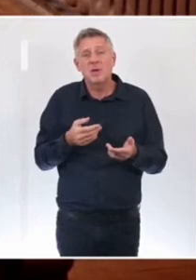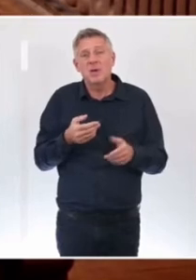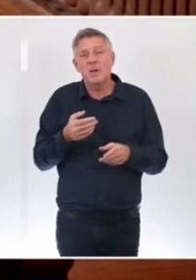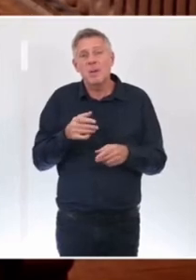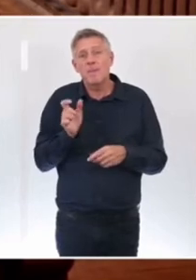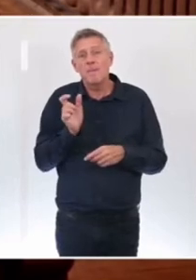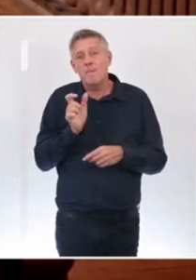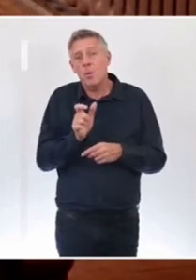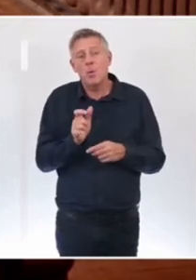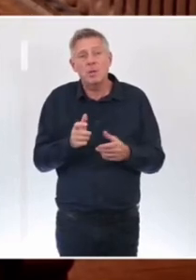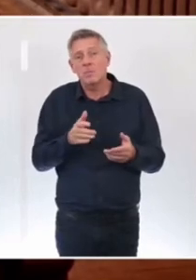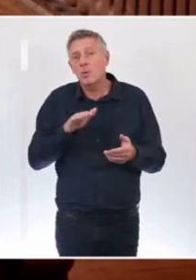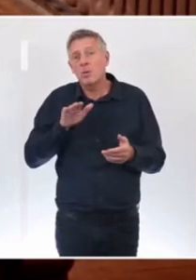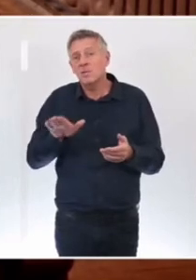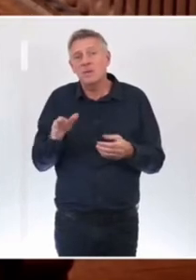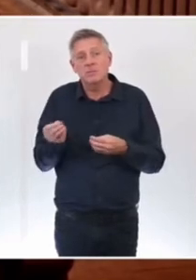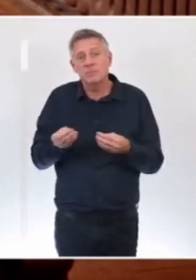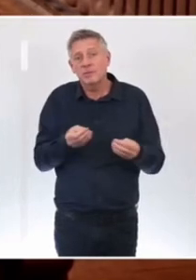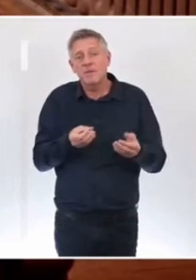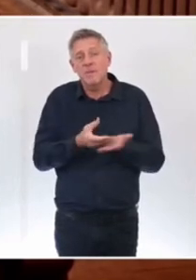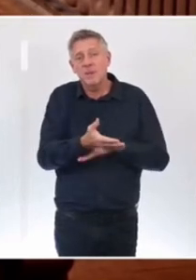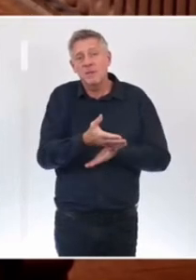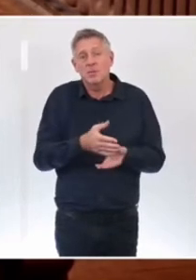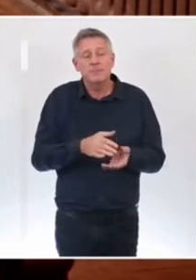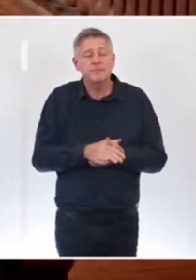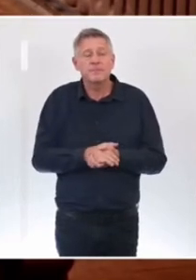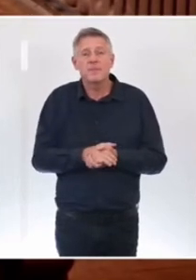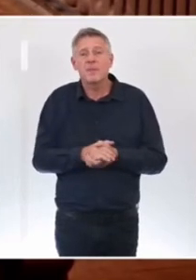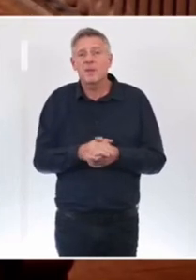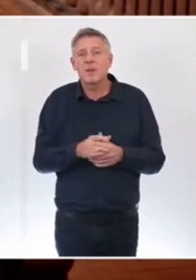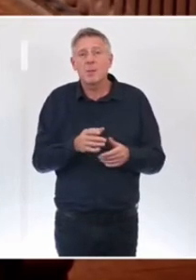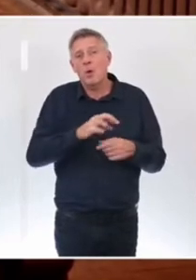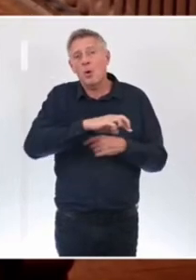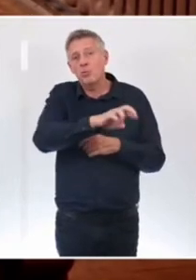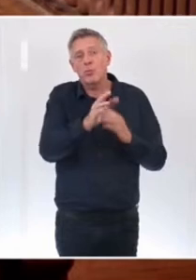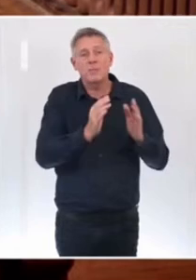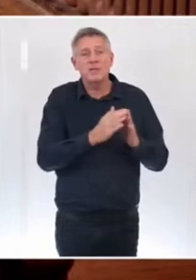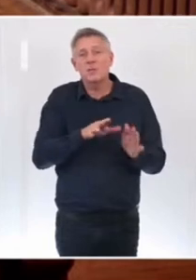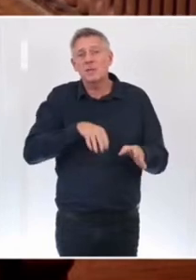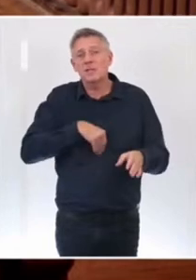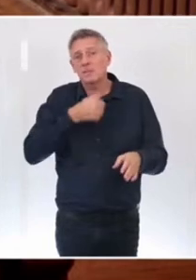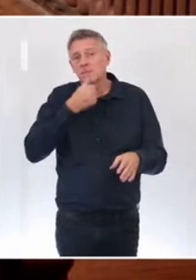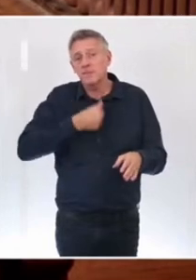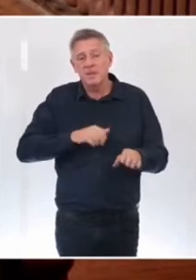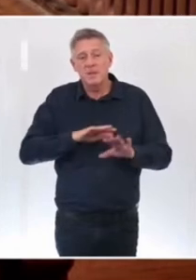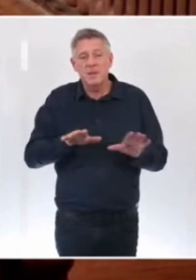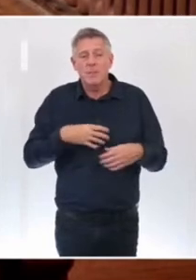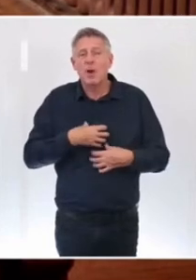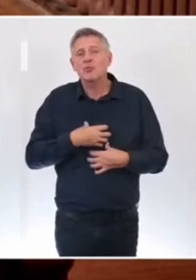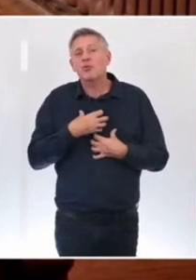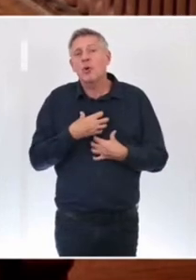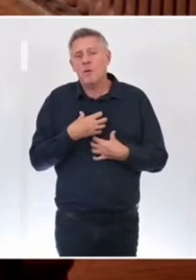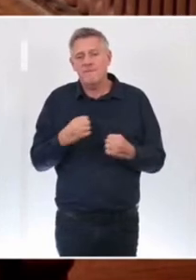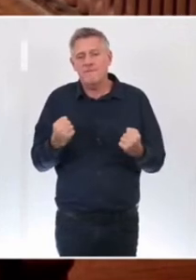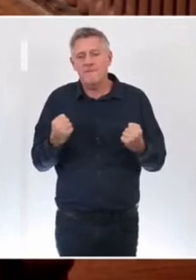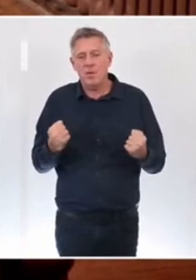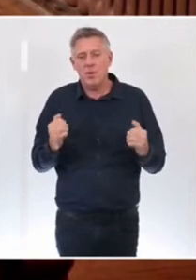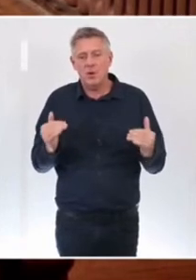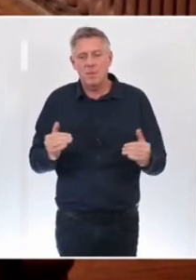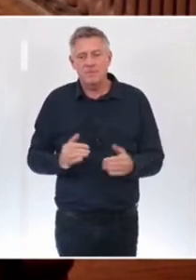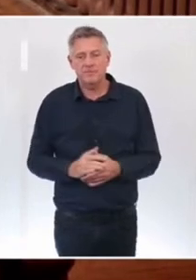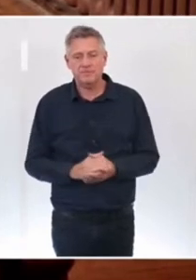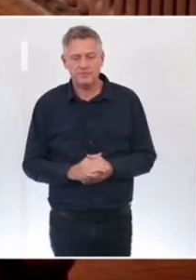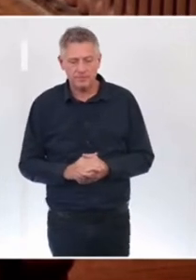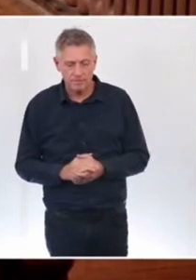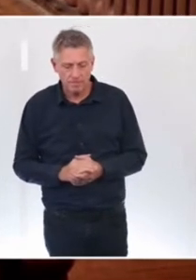un terme, et de rentrer chez eux et de s'en accommoder. Alors voyez-vous, moi ça me choque terriblement, et autant je